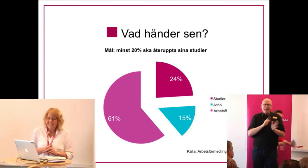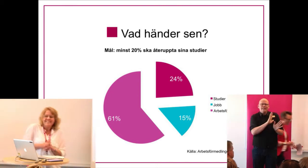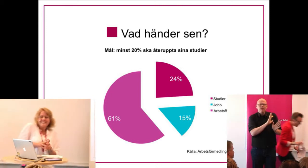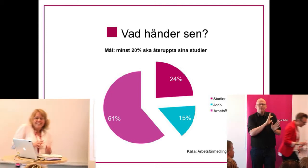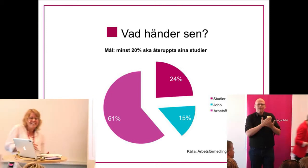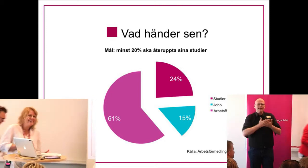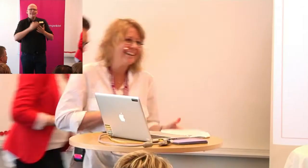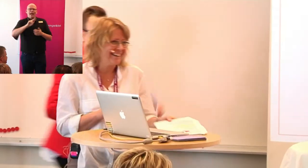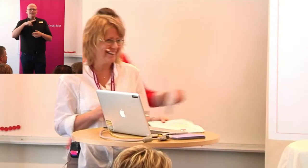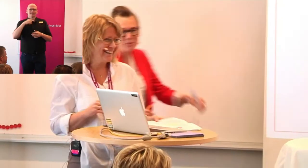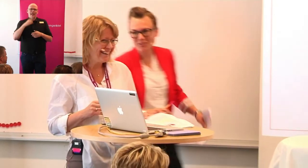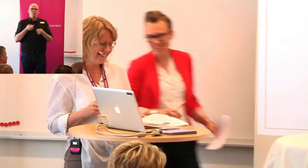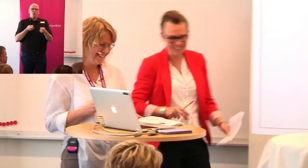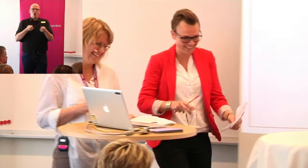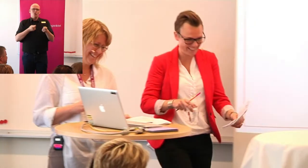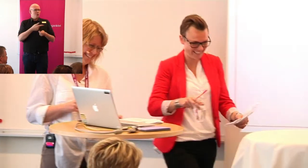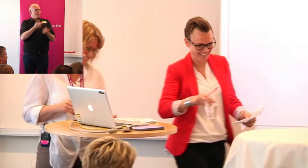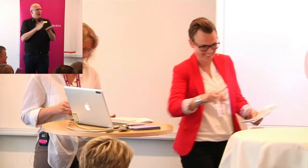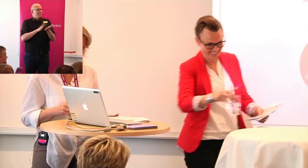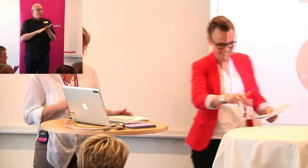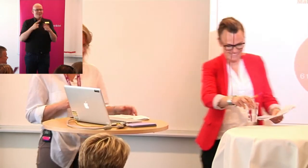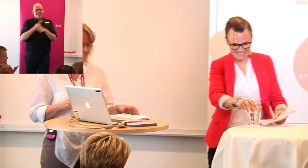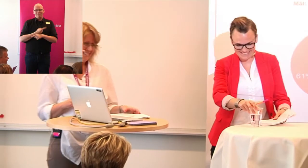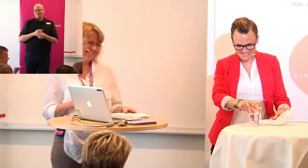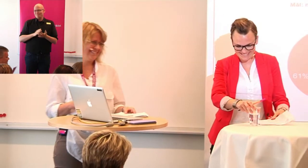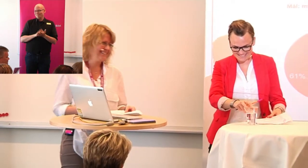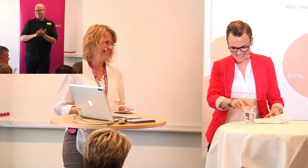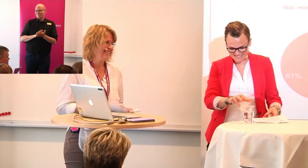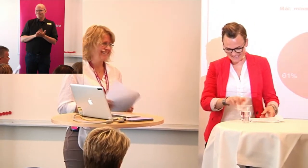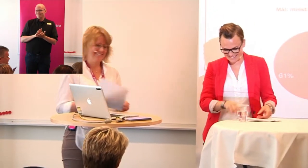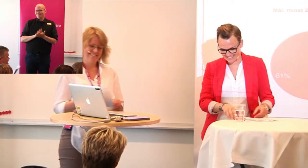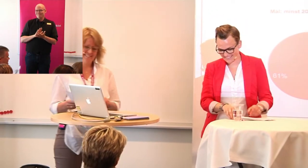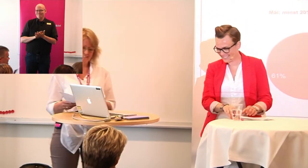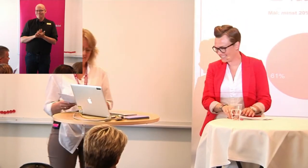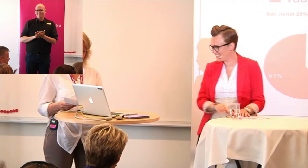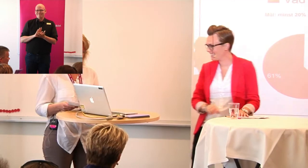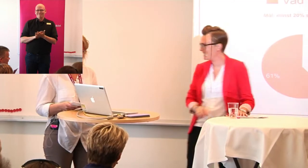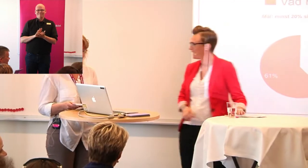riktigt än. Nej. Ni kan få en applåd så länge.